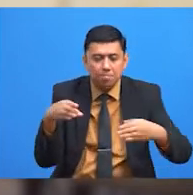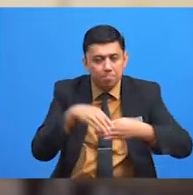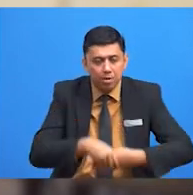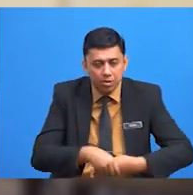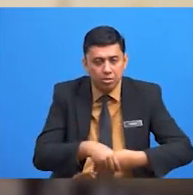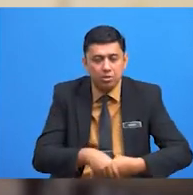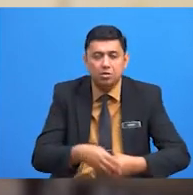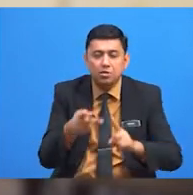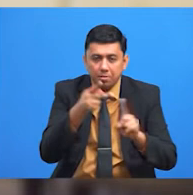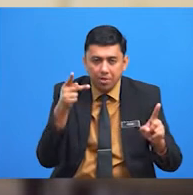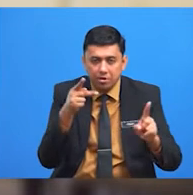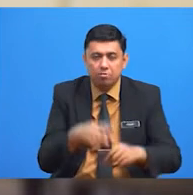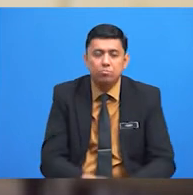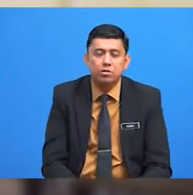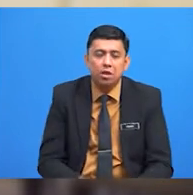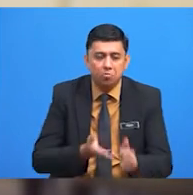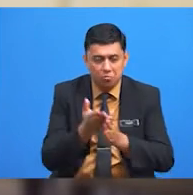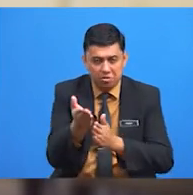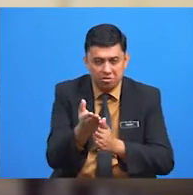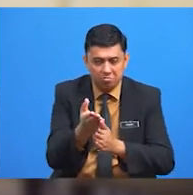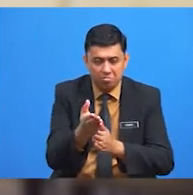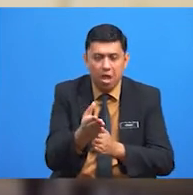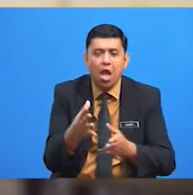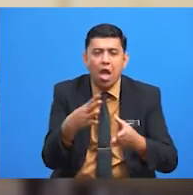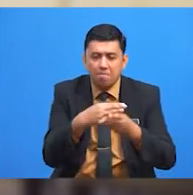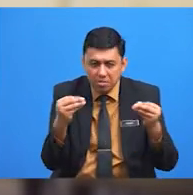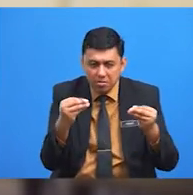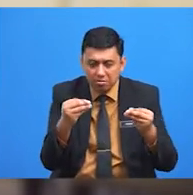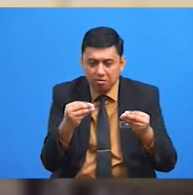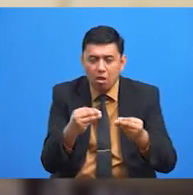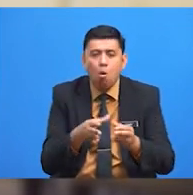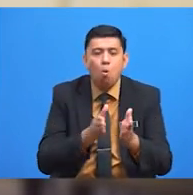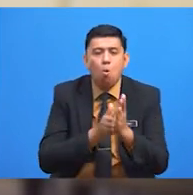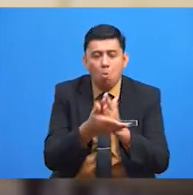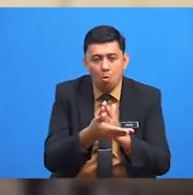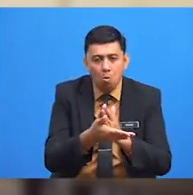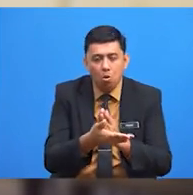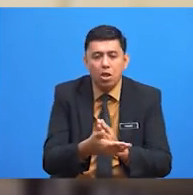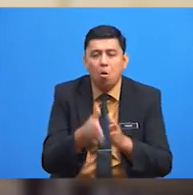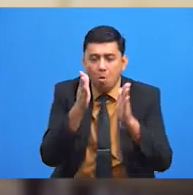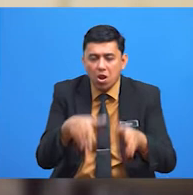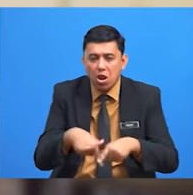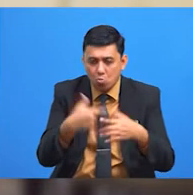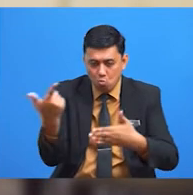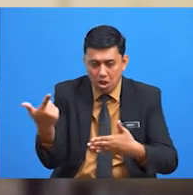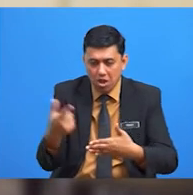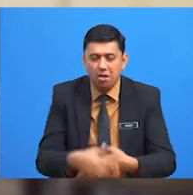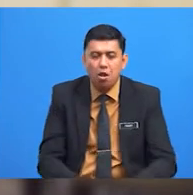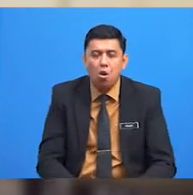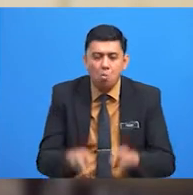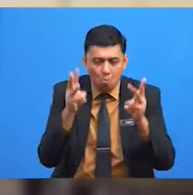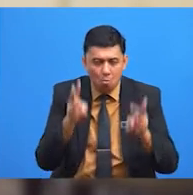Melayu daripada terus dihapuskan oleh penjajah. Sebagai warga